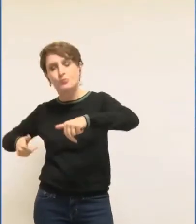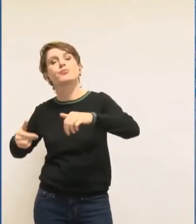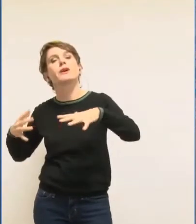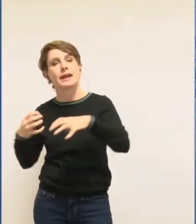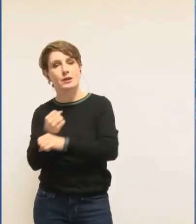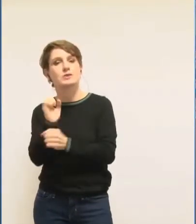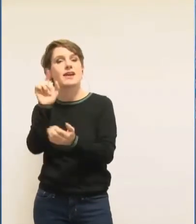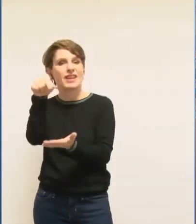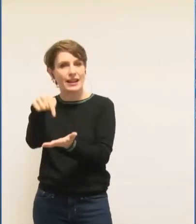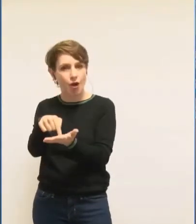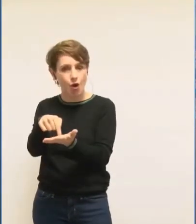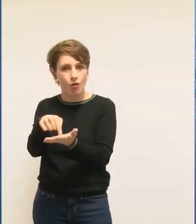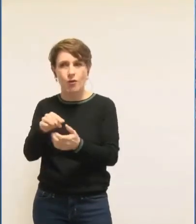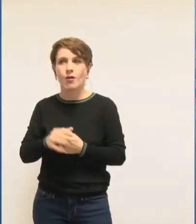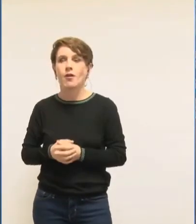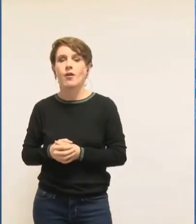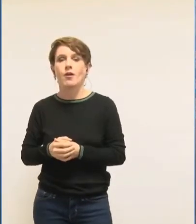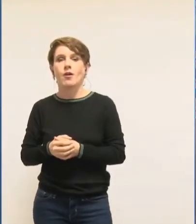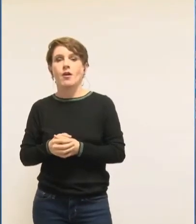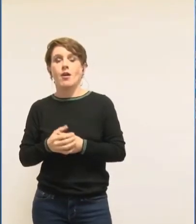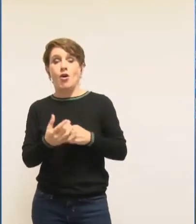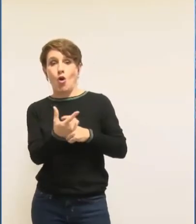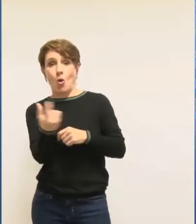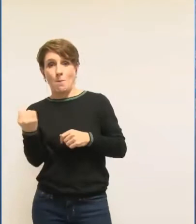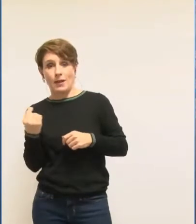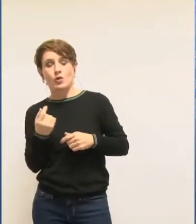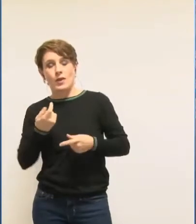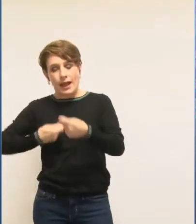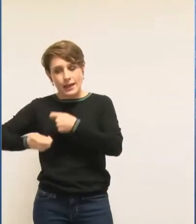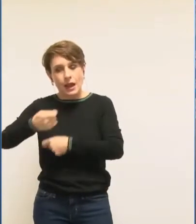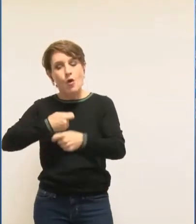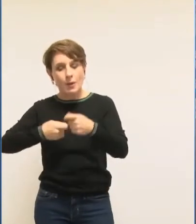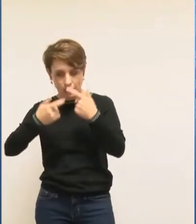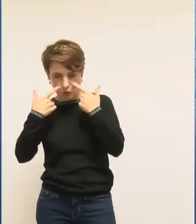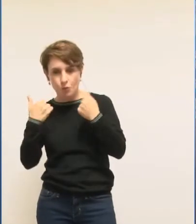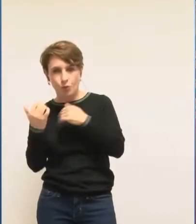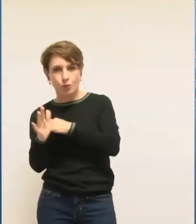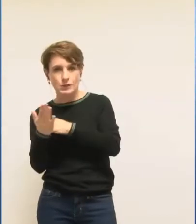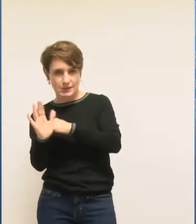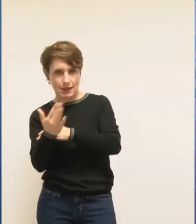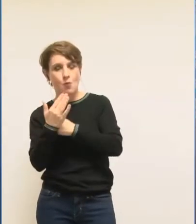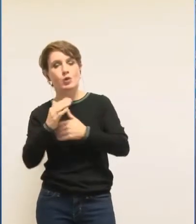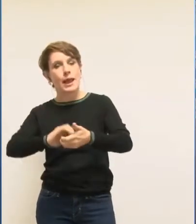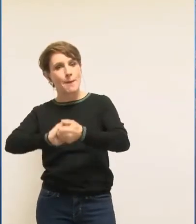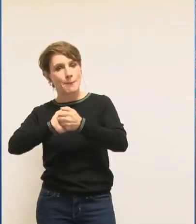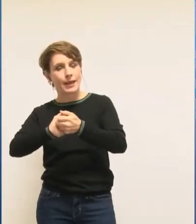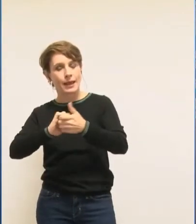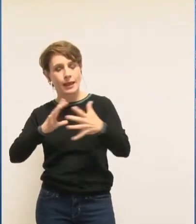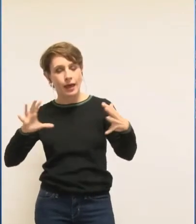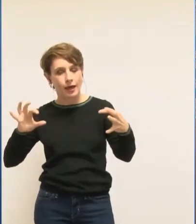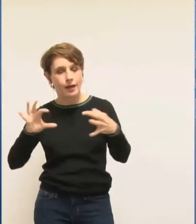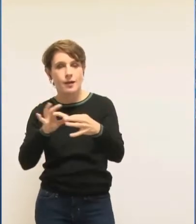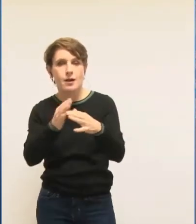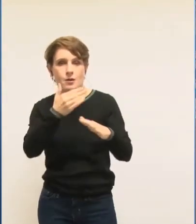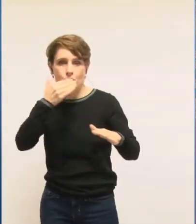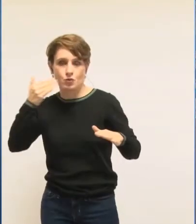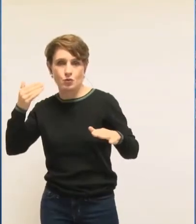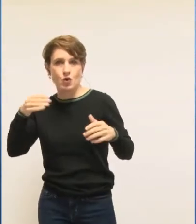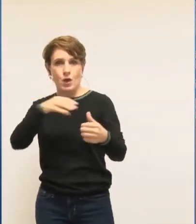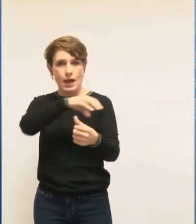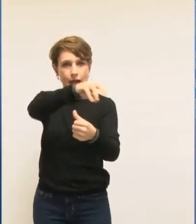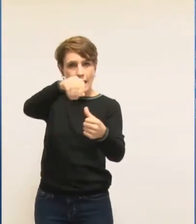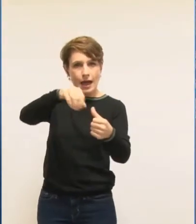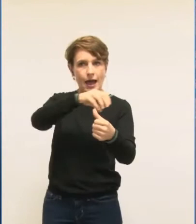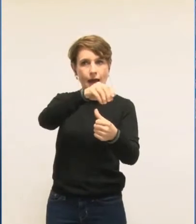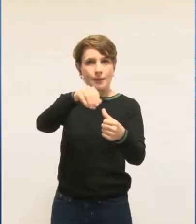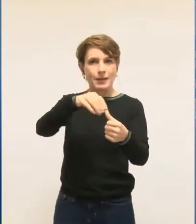Ces partenariats commerciaux traduisent des relations pacifiques entre les deux pays. Chacun y trouve son compte. L'Arménie n'est plus